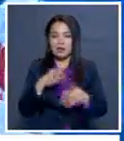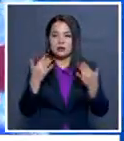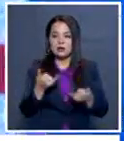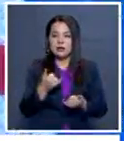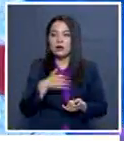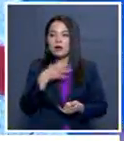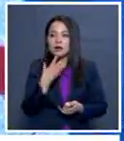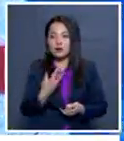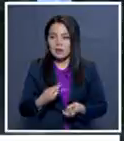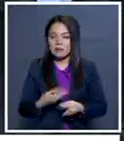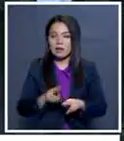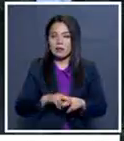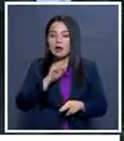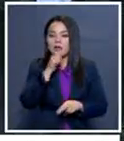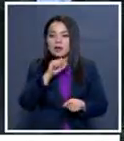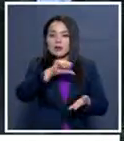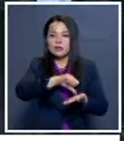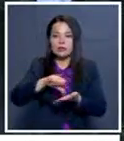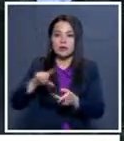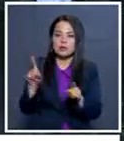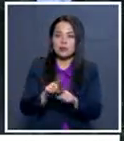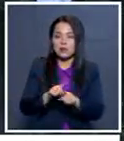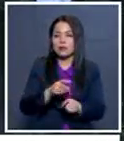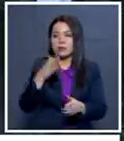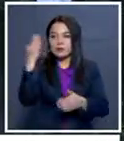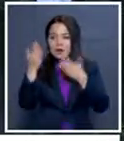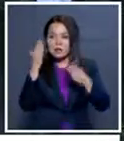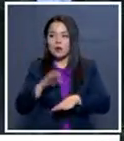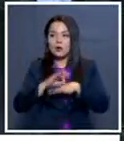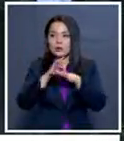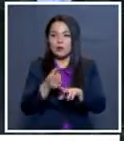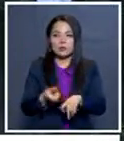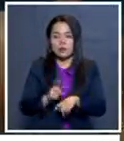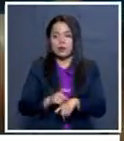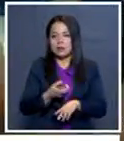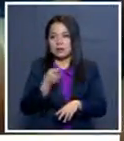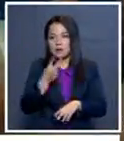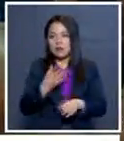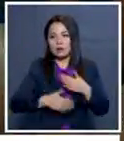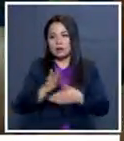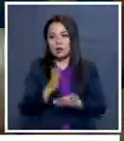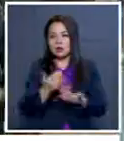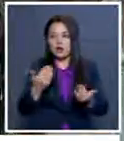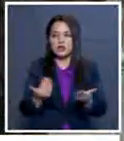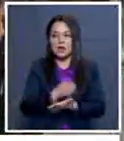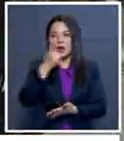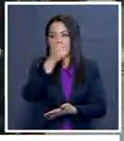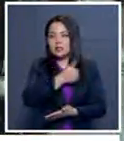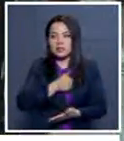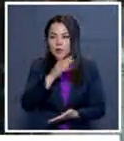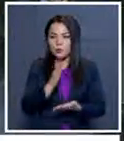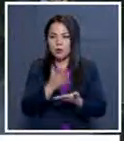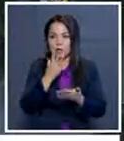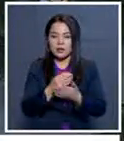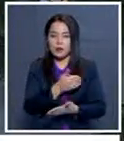Аяз атаны көрдім. Мен үшін ұмытылмас күн болды бүгін. Бұны ешқашан да ұмытпаймын. Ал Аружанның жаңа жылдан күтері көп, тілегі